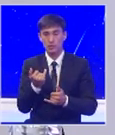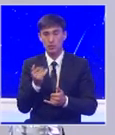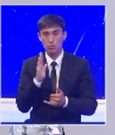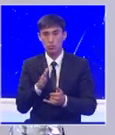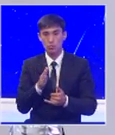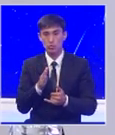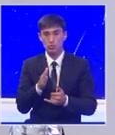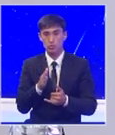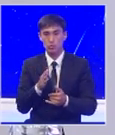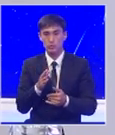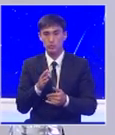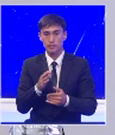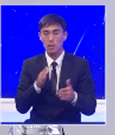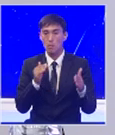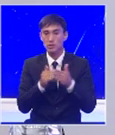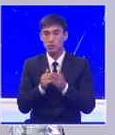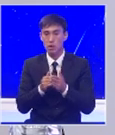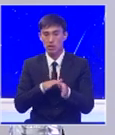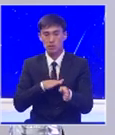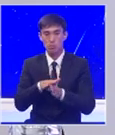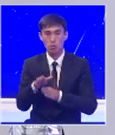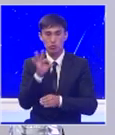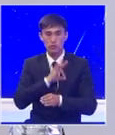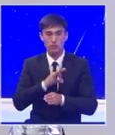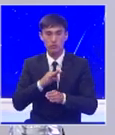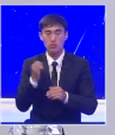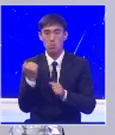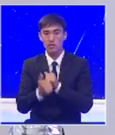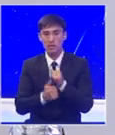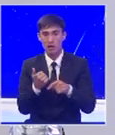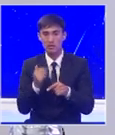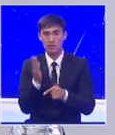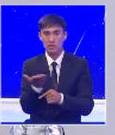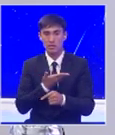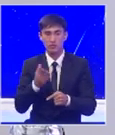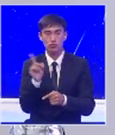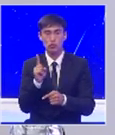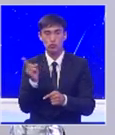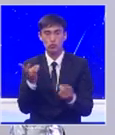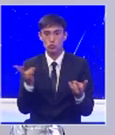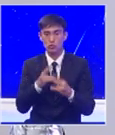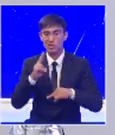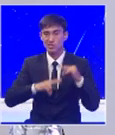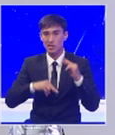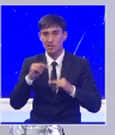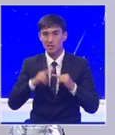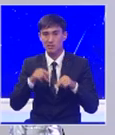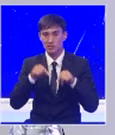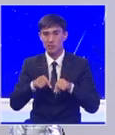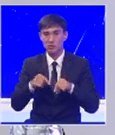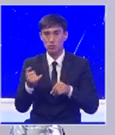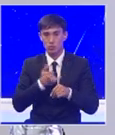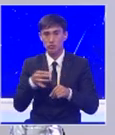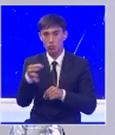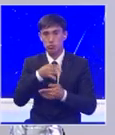плюс ко всему максимально будем использовать и местные материалы в том числе. Ну, все, что нужно для строительства, здесь у нас в области